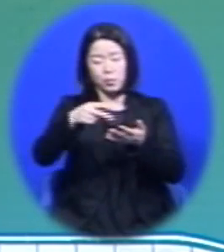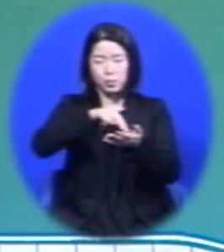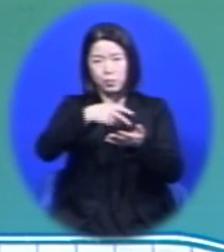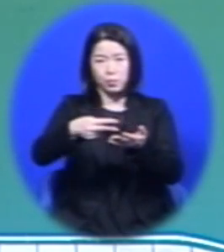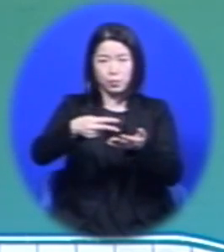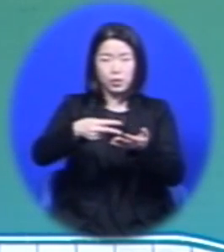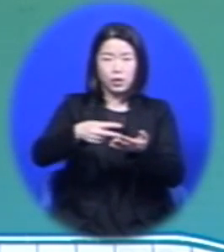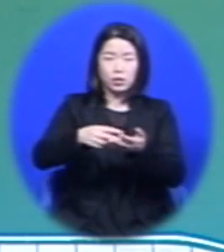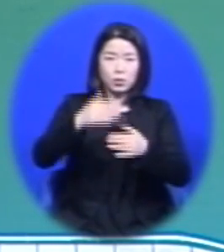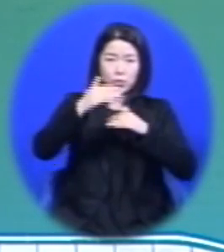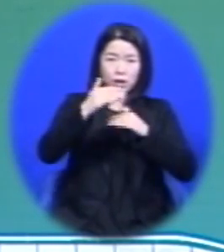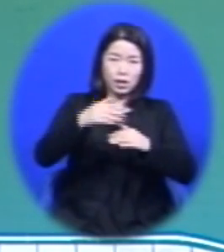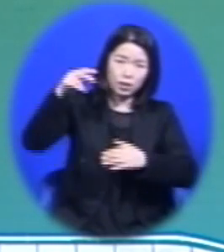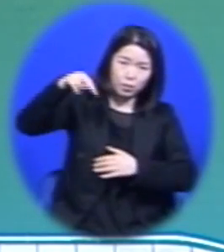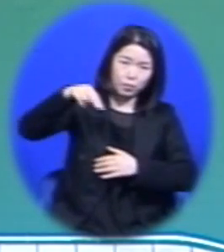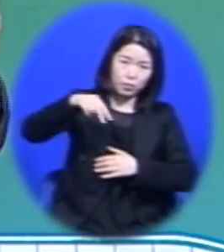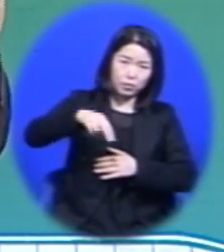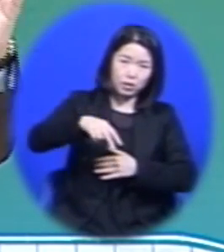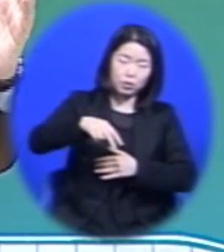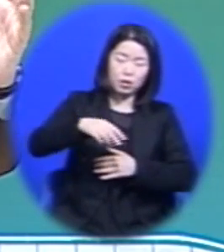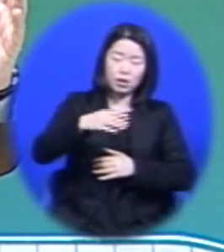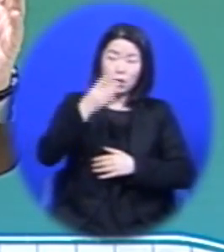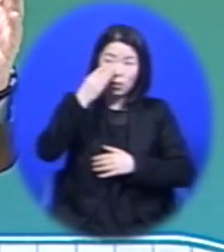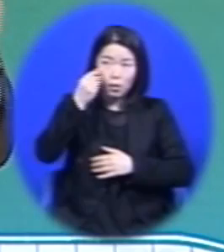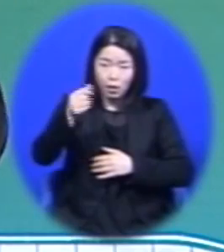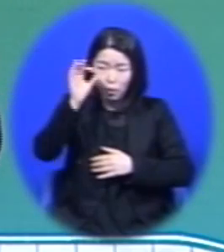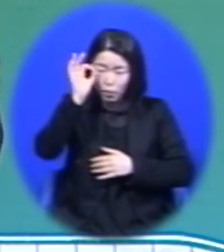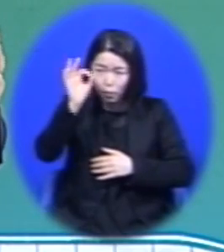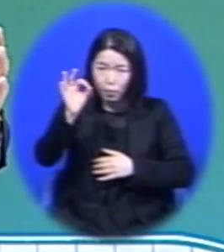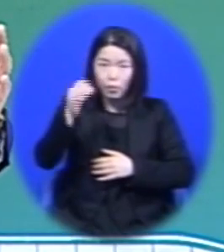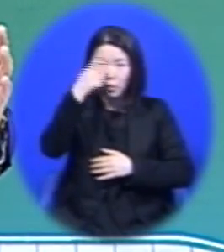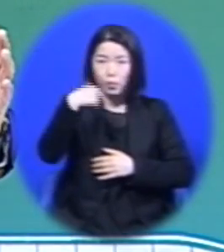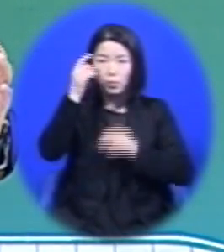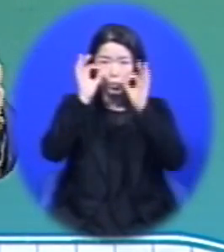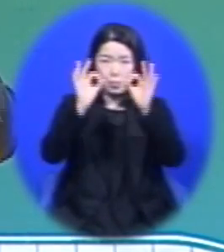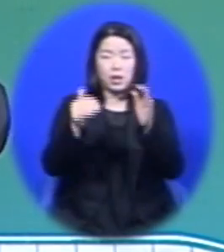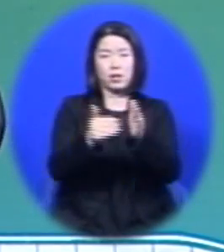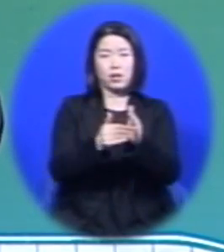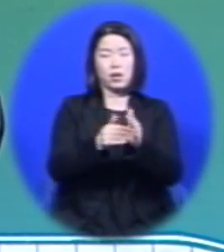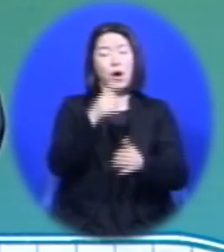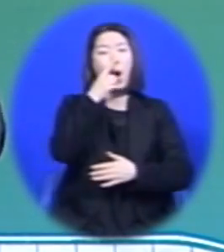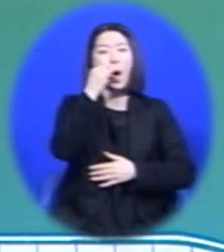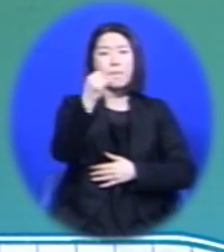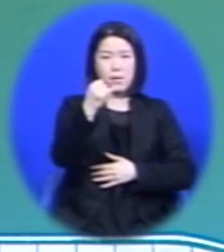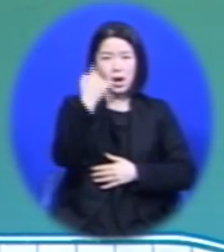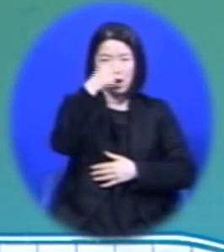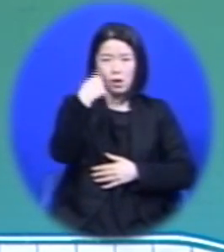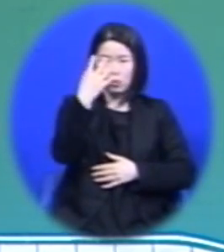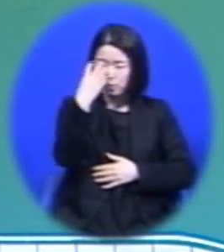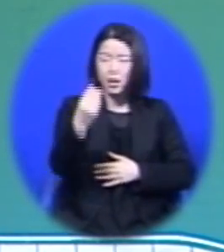걸음으로 계단을 내려오다가 낯익은 얼굴이 보이는 거예요. 엄마의